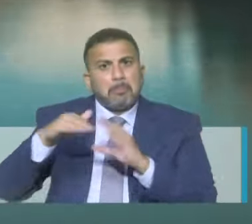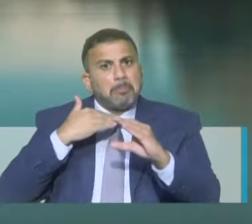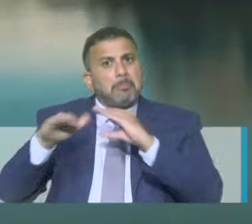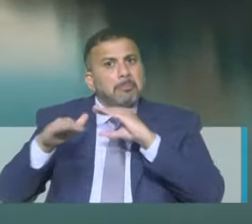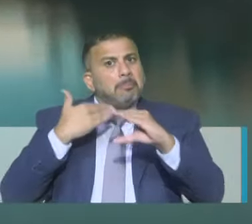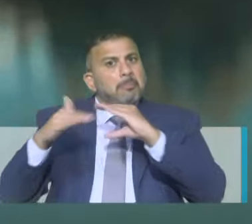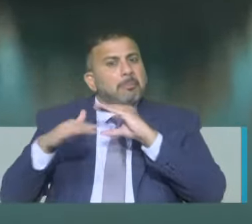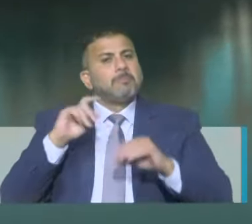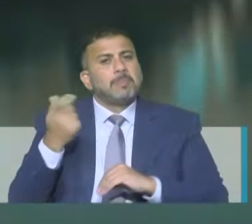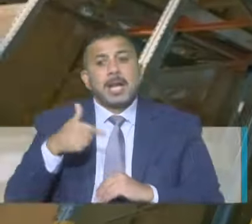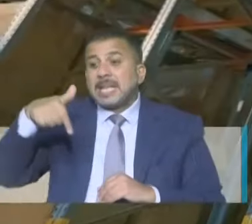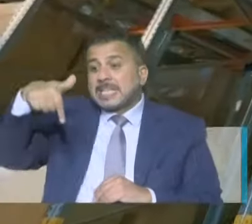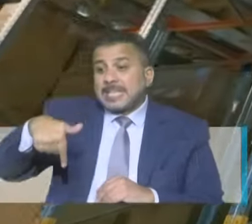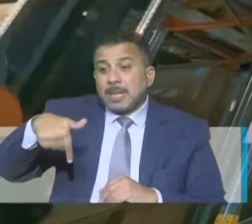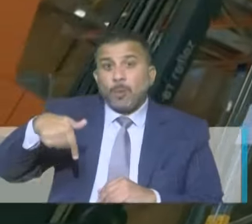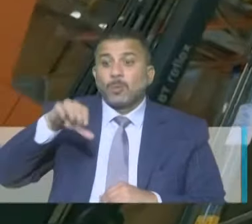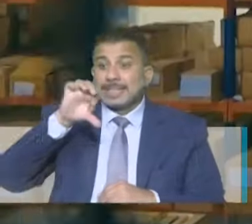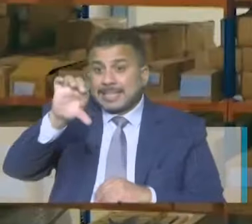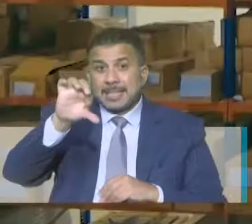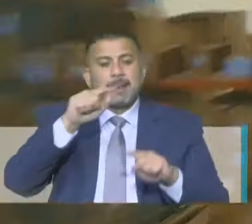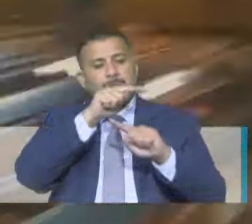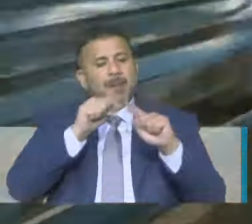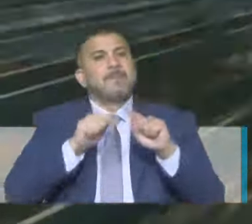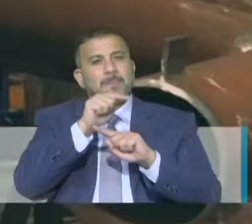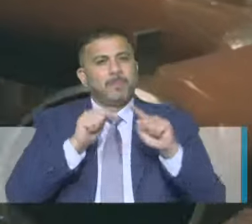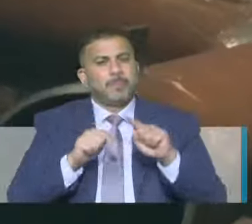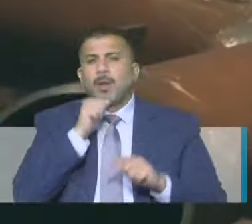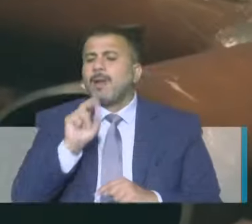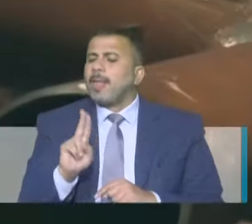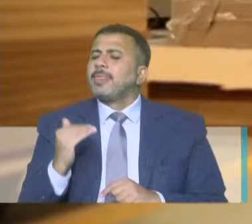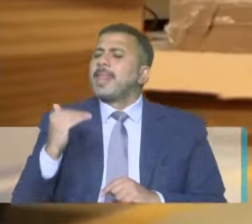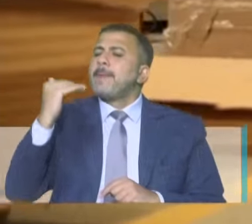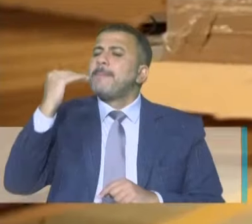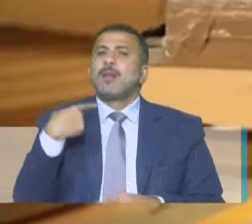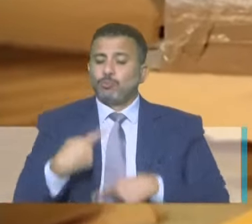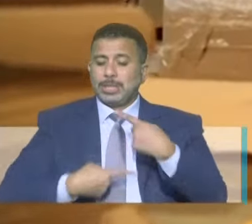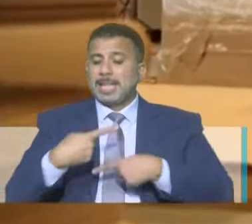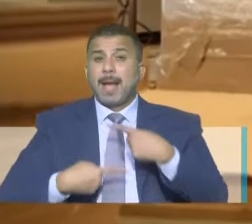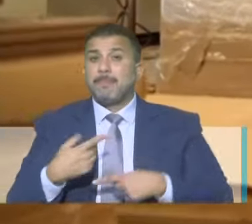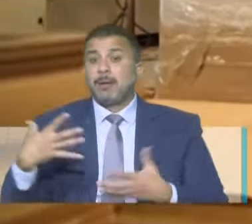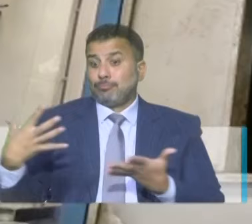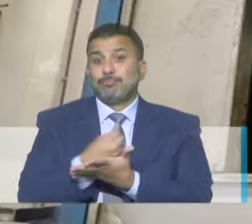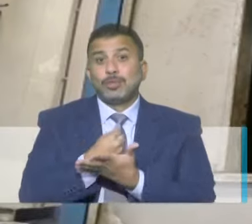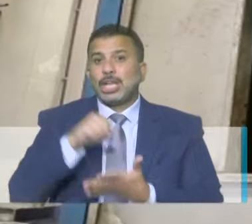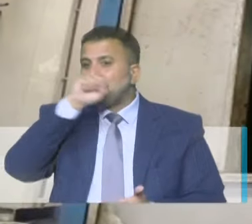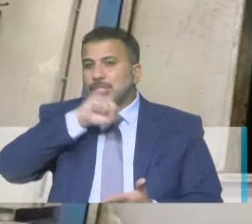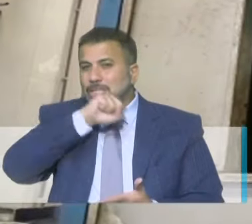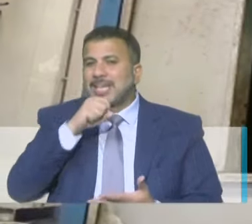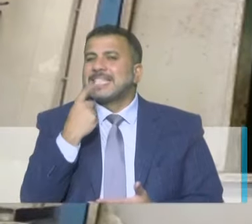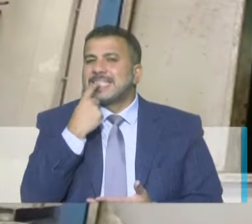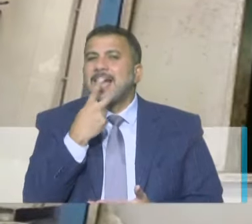وصلت إلى 96%. وقد أثمرت جهود التنمية المستدامة عن حصول الشارقة في